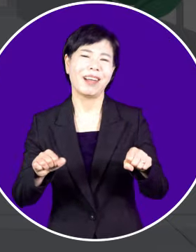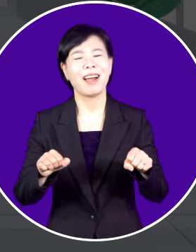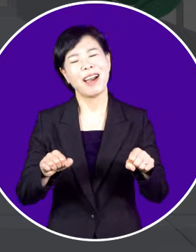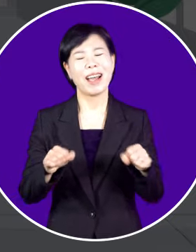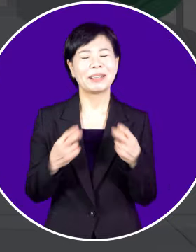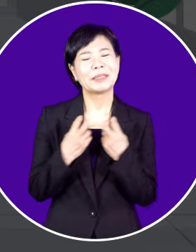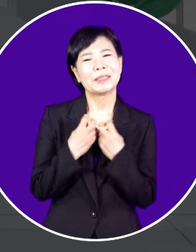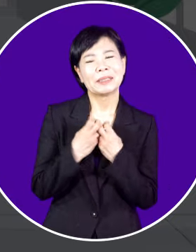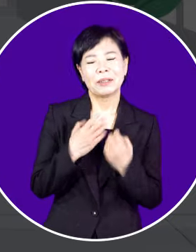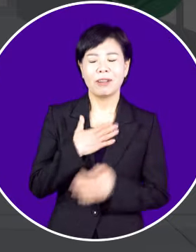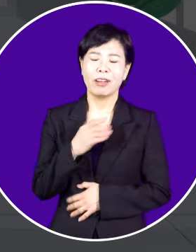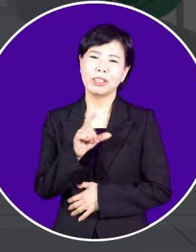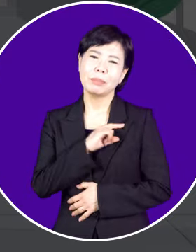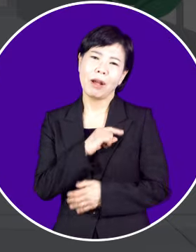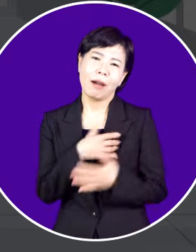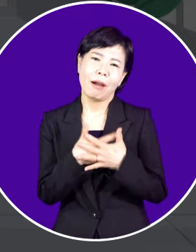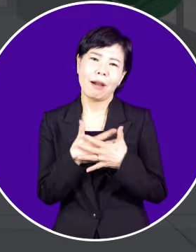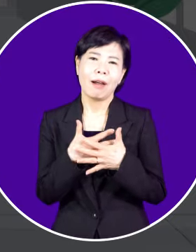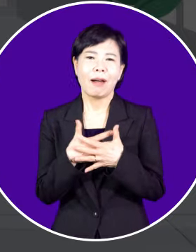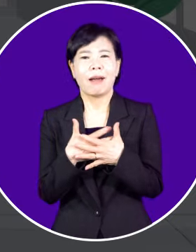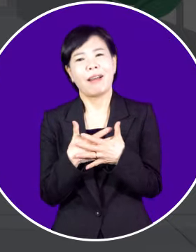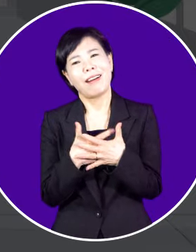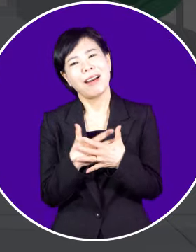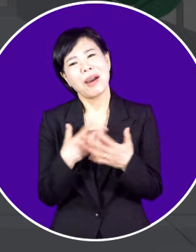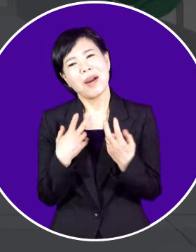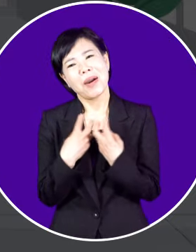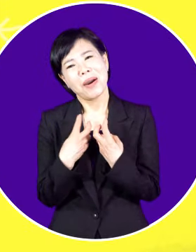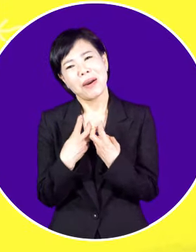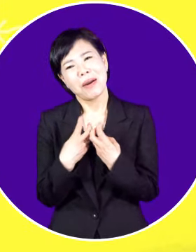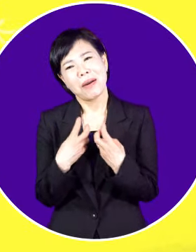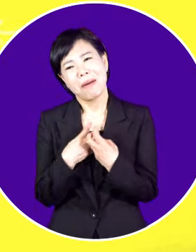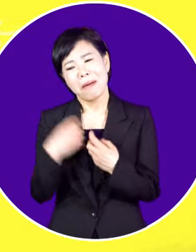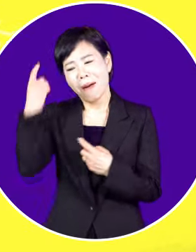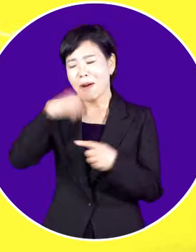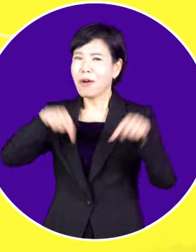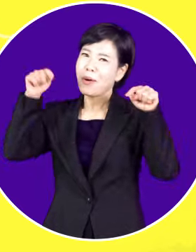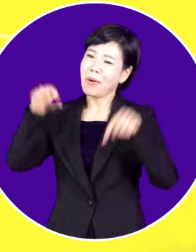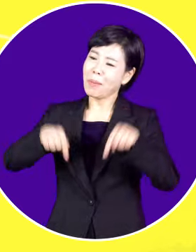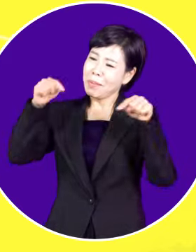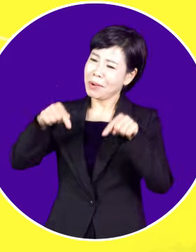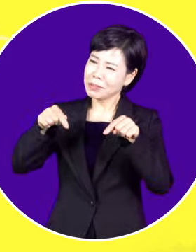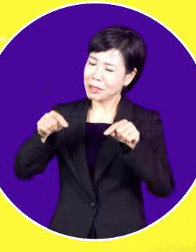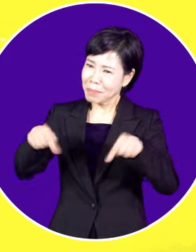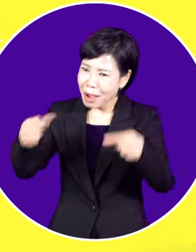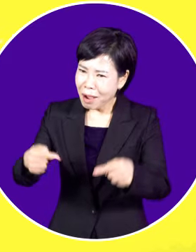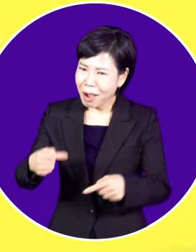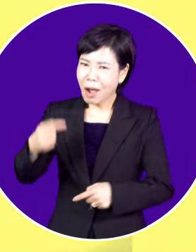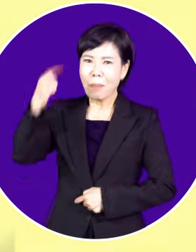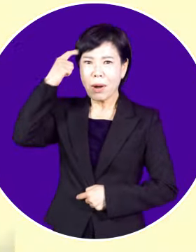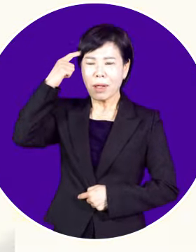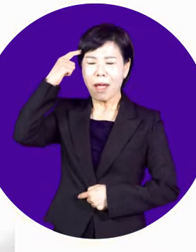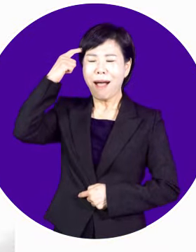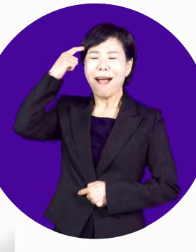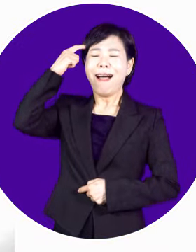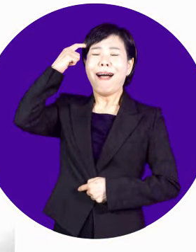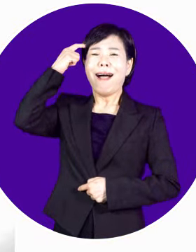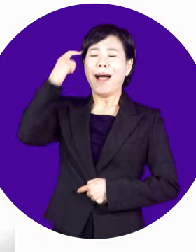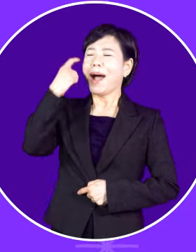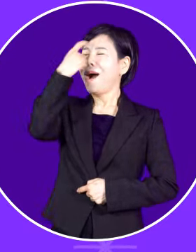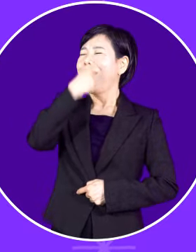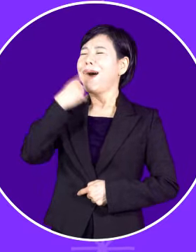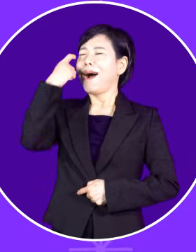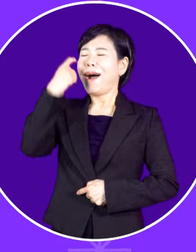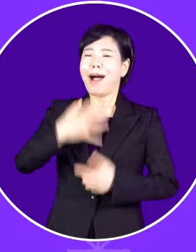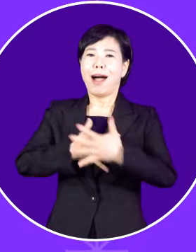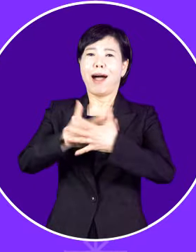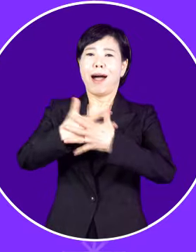안녕하십니까. 제 이름은 제가 그니까 왜 면접만 가면 이렇게 머릿속이 하얘지는 걸까요?